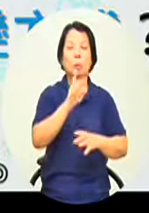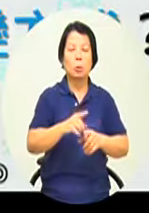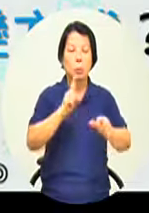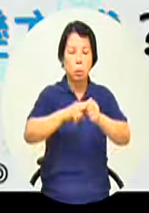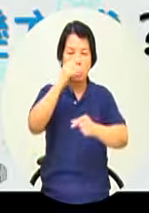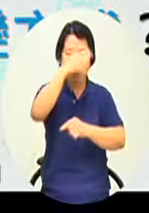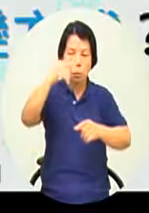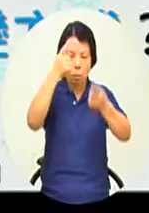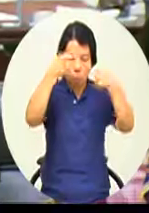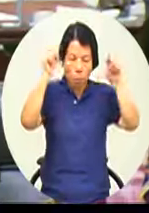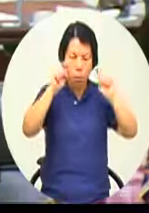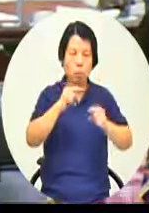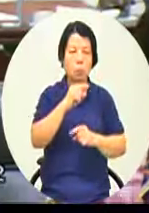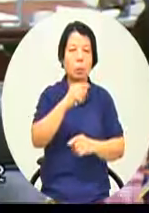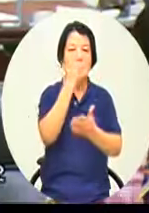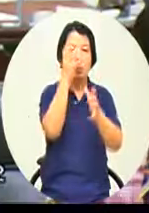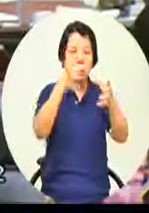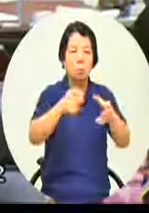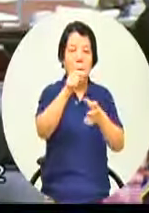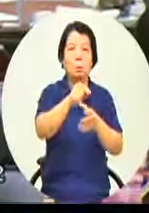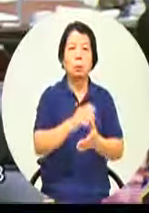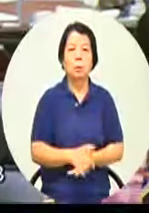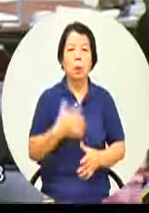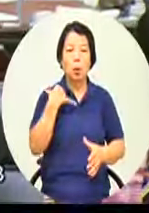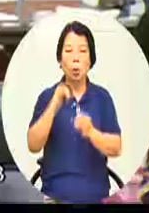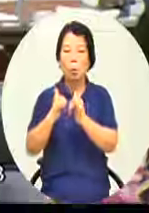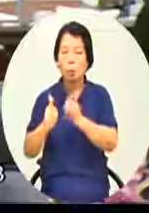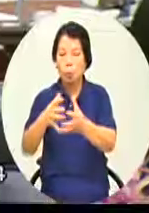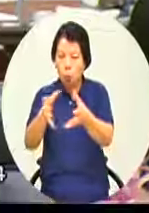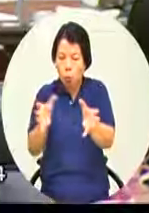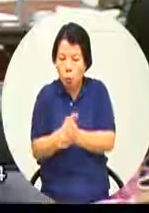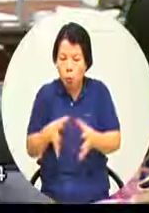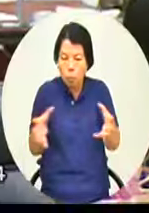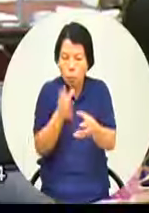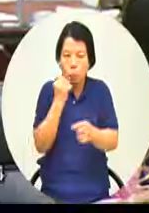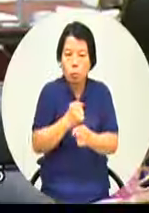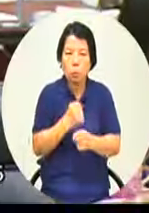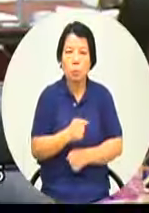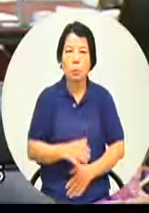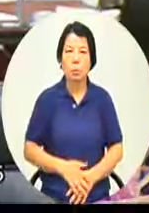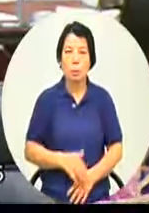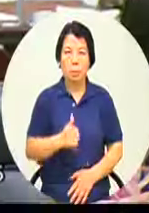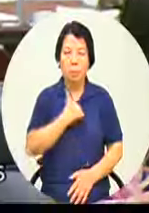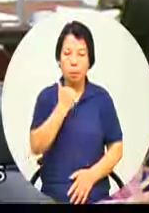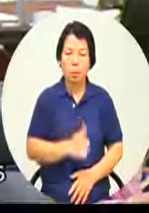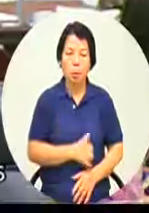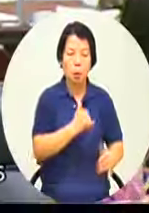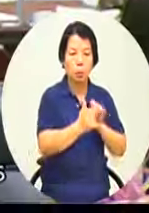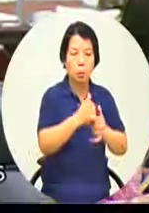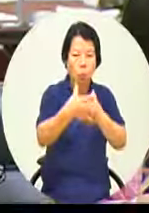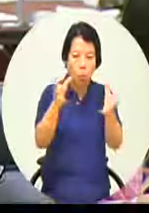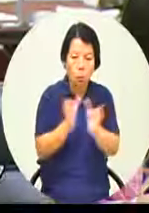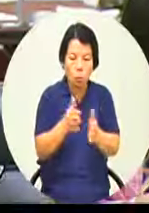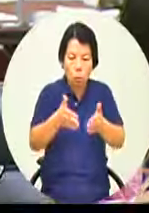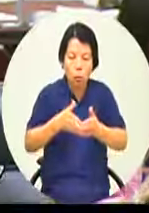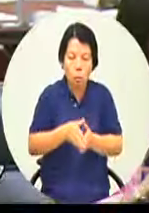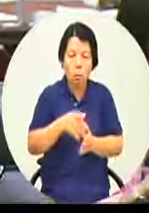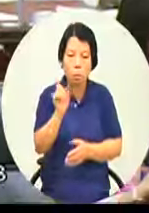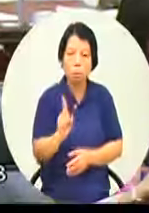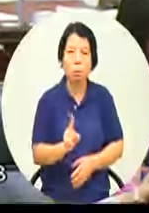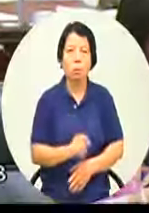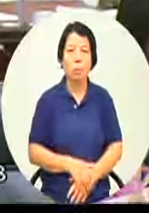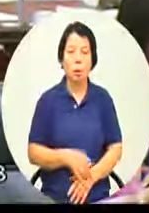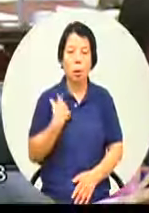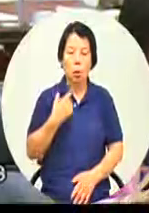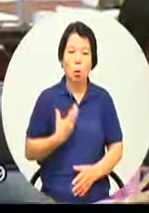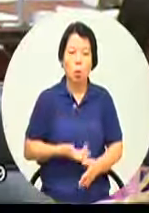边，好、哦，是不是我们可以跟民间团体做一些合作？其实民间团体他们要的只是说我们